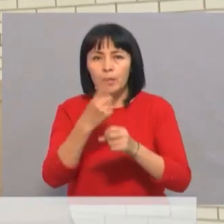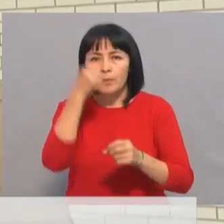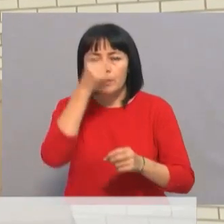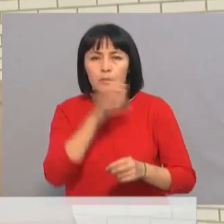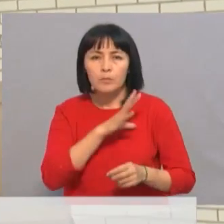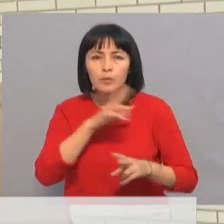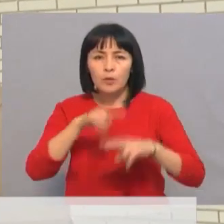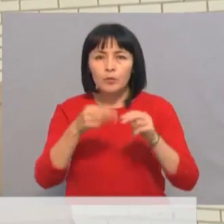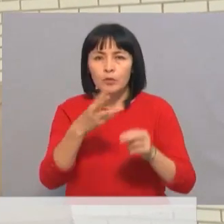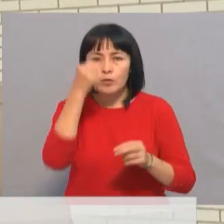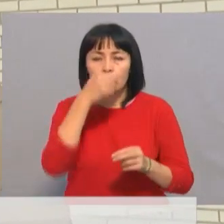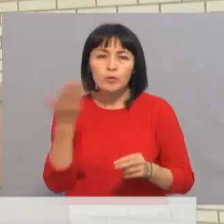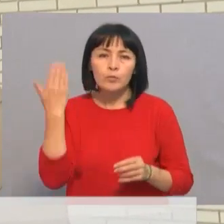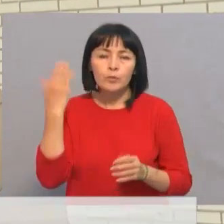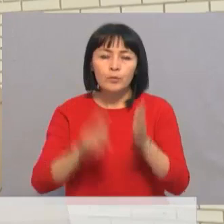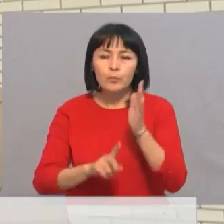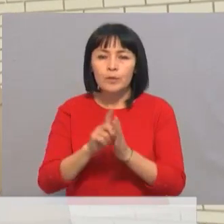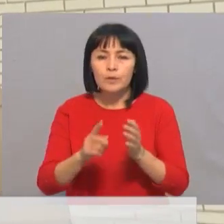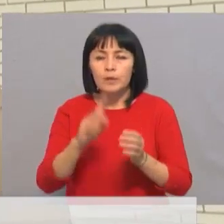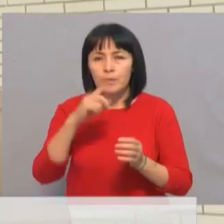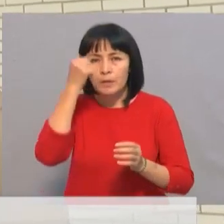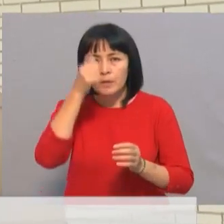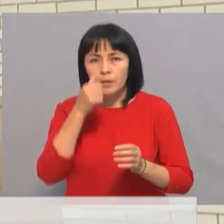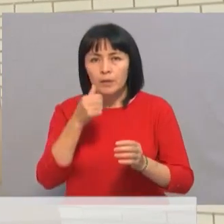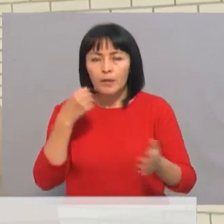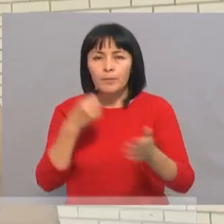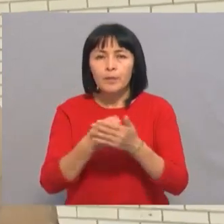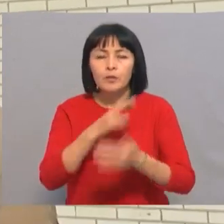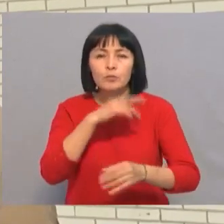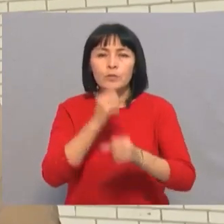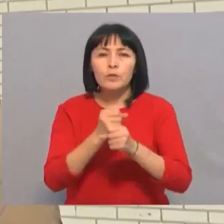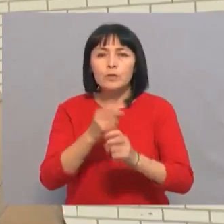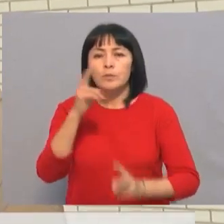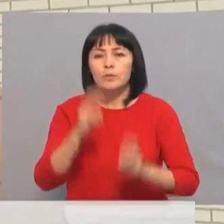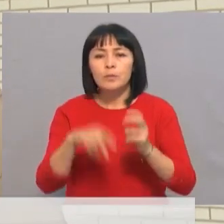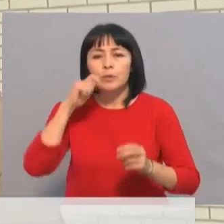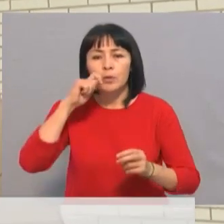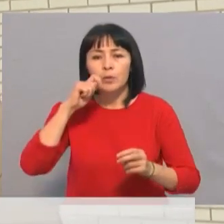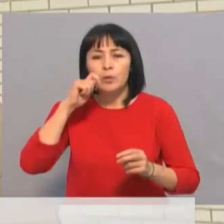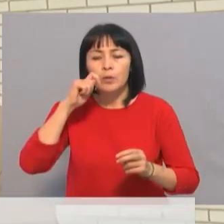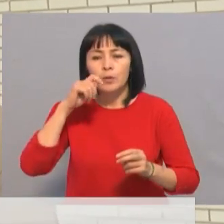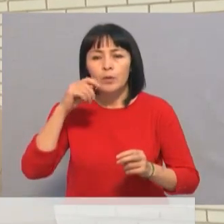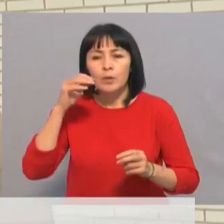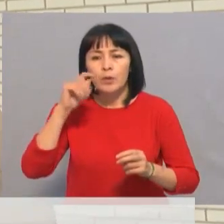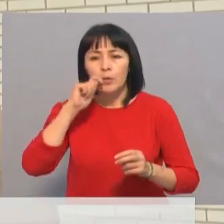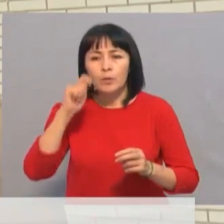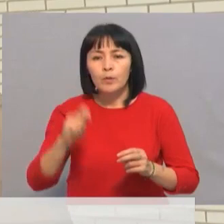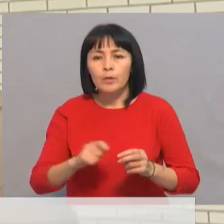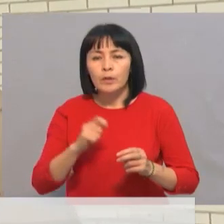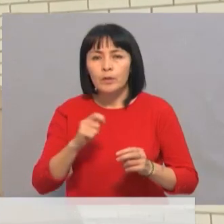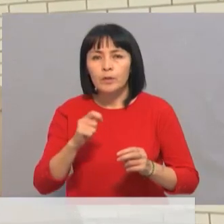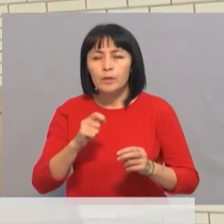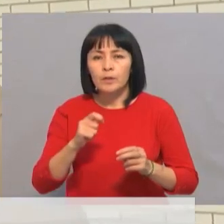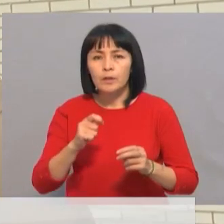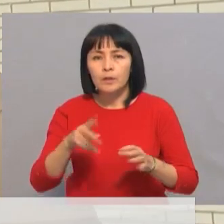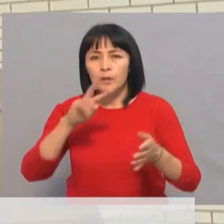Kurulusu 3 yıl burun bastalgan. 1 yıldan beri jumıs tep atırıq. Bu zavod Ukraynadık Plinfa firmanın teknolojisinden